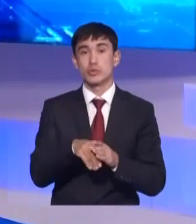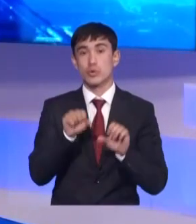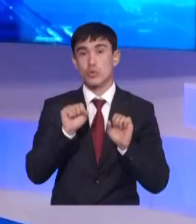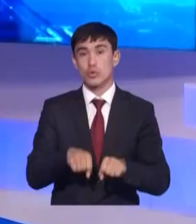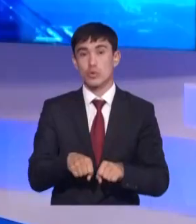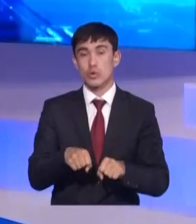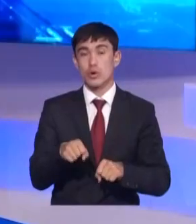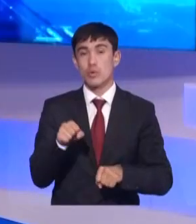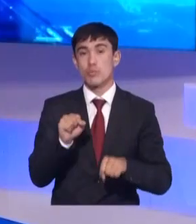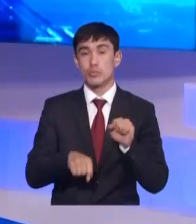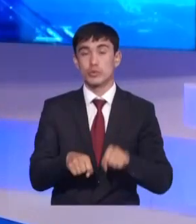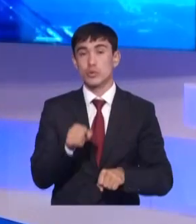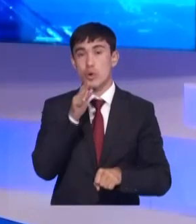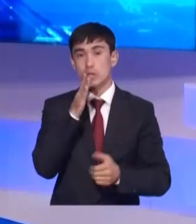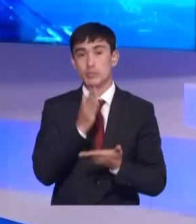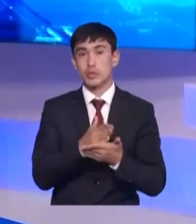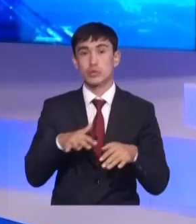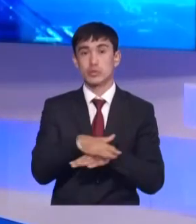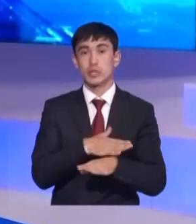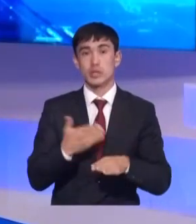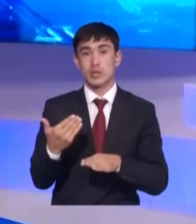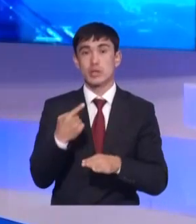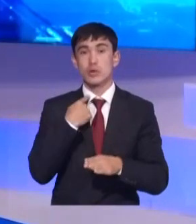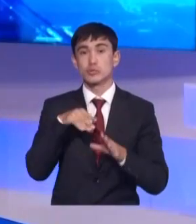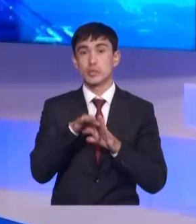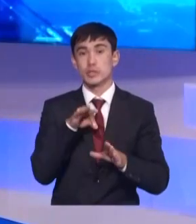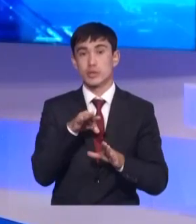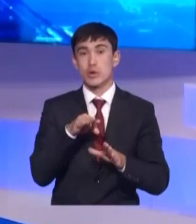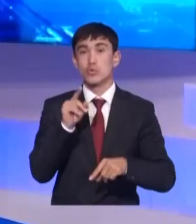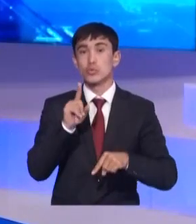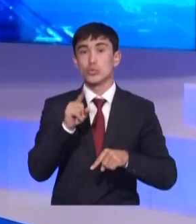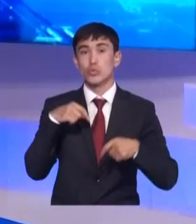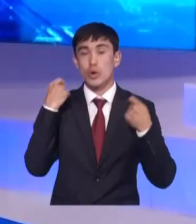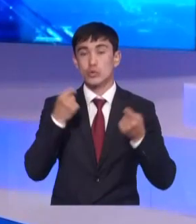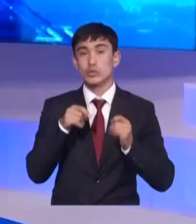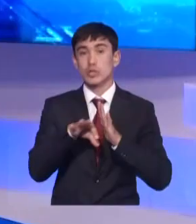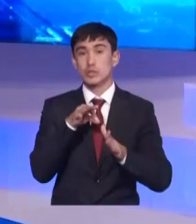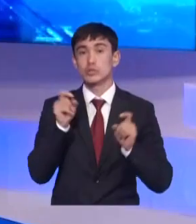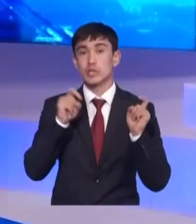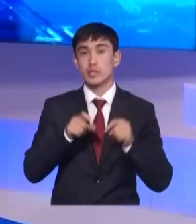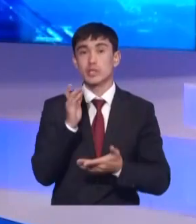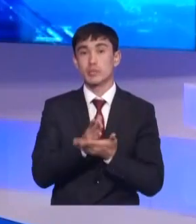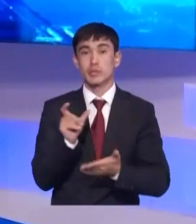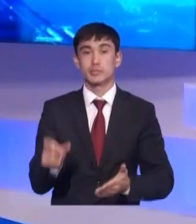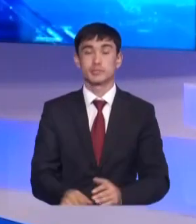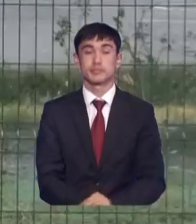құқылы, мүмкіндігі уақыты бар тұрғындар басым бөлігі дауыс беруде, туған күнінде таңдау жасауға келгендер де